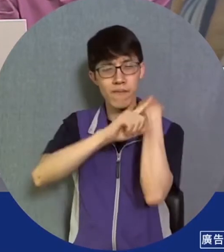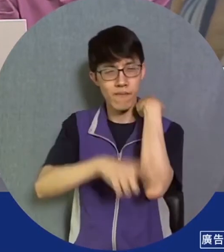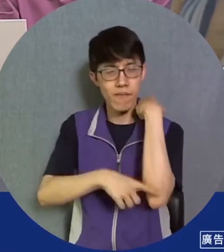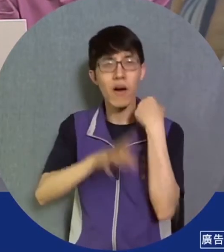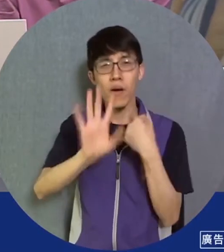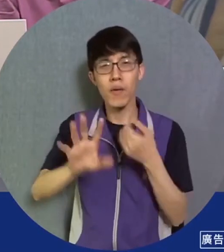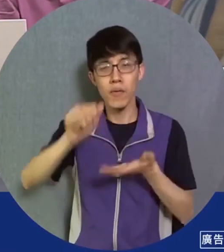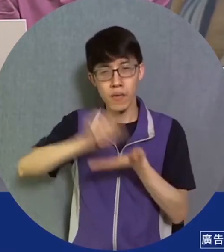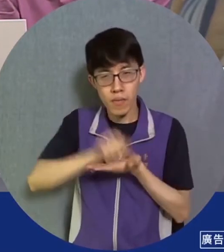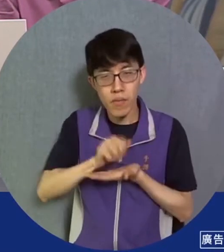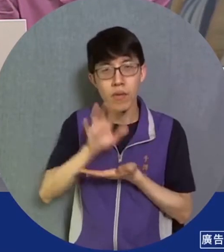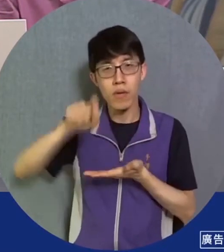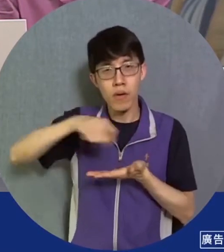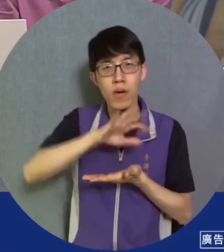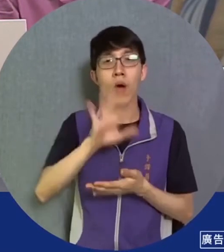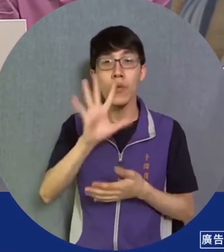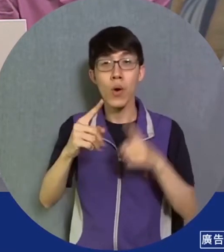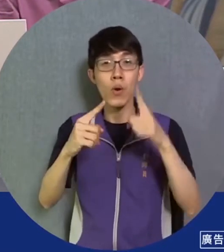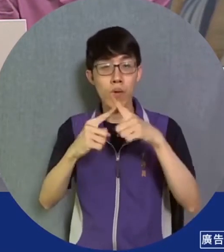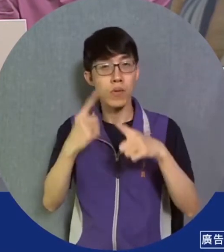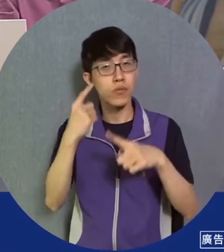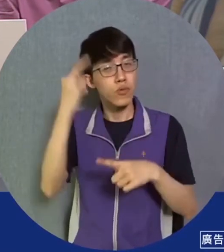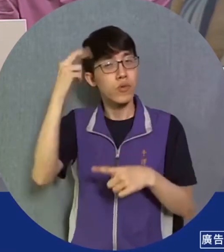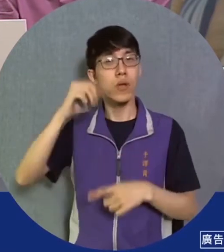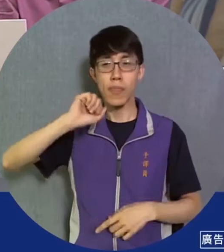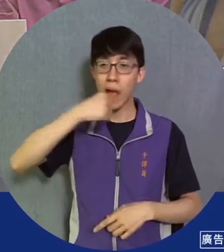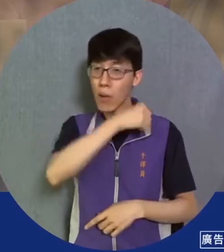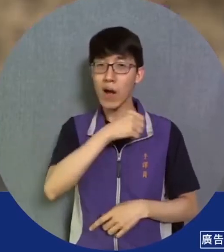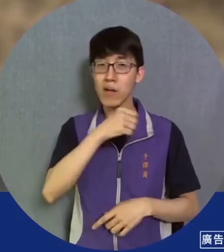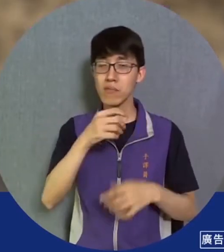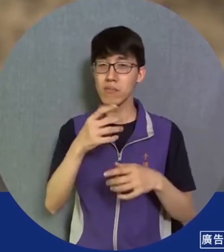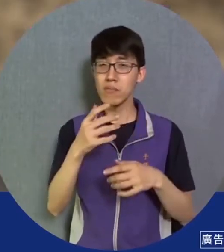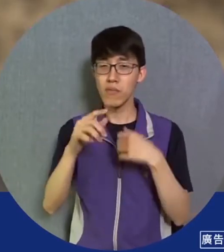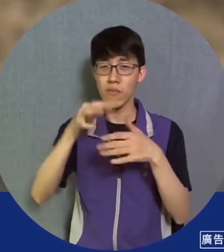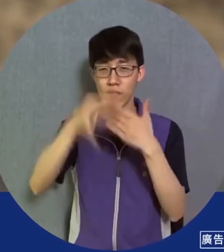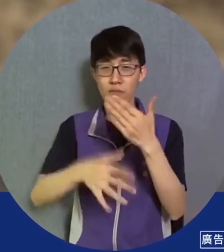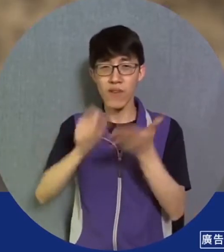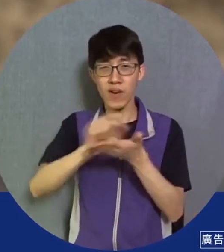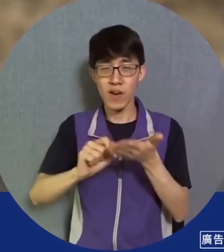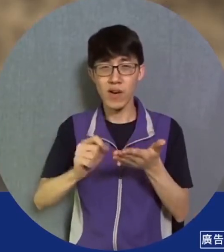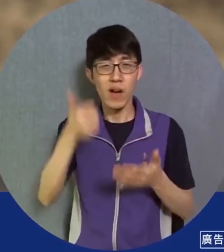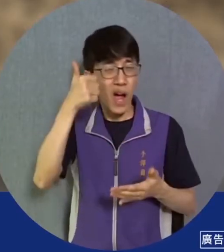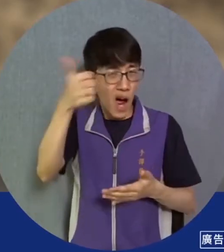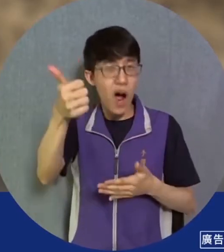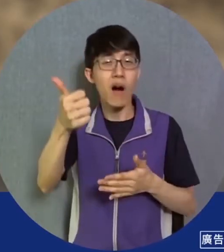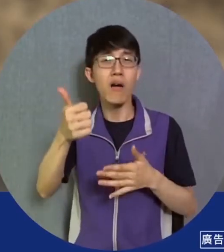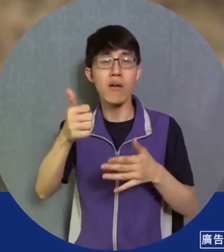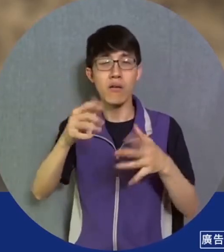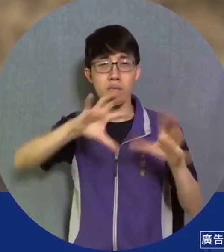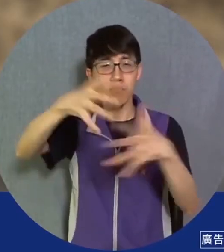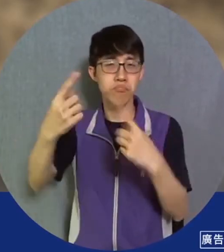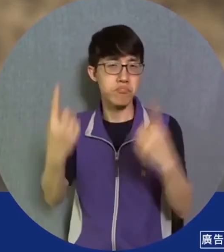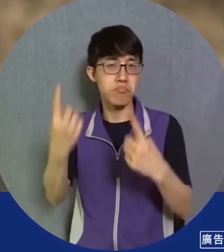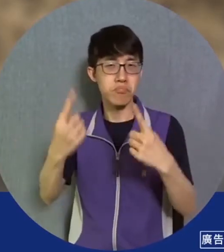些委员会觉得台湾已经是独步全球了。好，但是我觉得里面就少了一点人的基